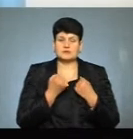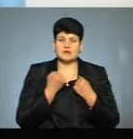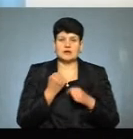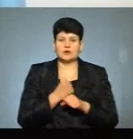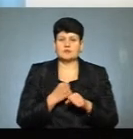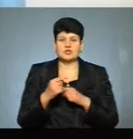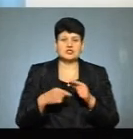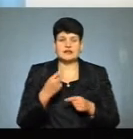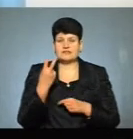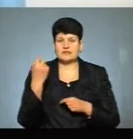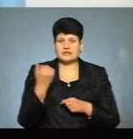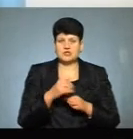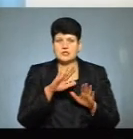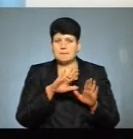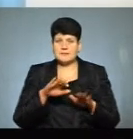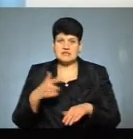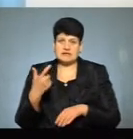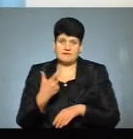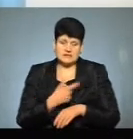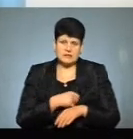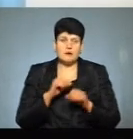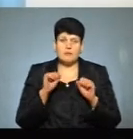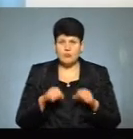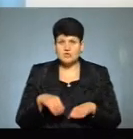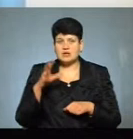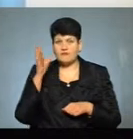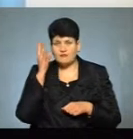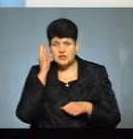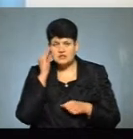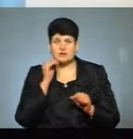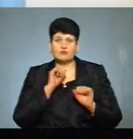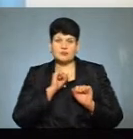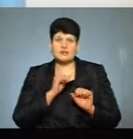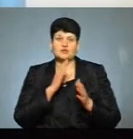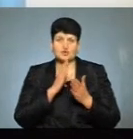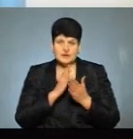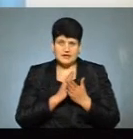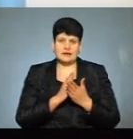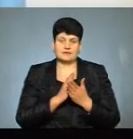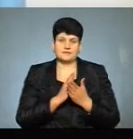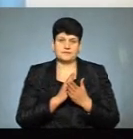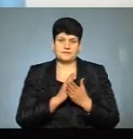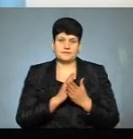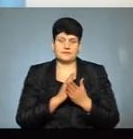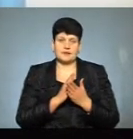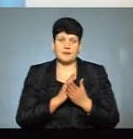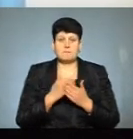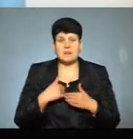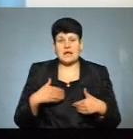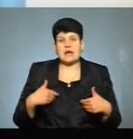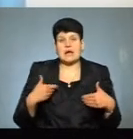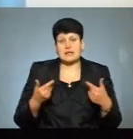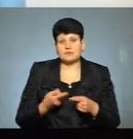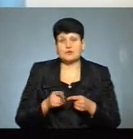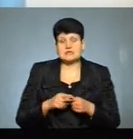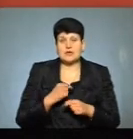через 2 тижні після вакцинації. Можна вважати, що імунітет вже є до даного захворювання. Ми радимо це